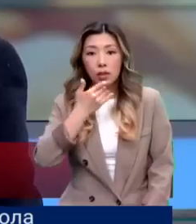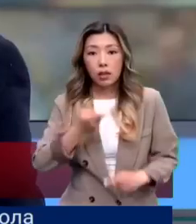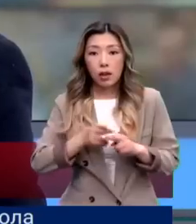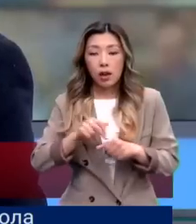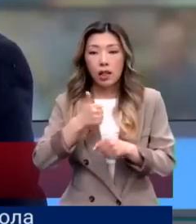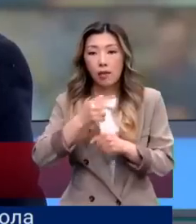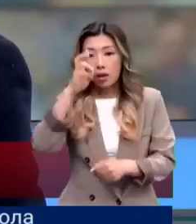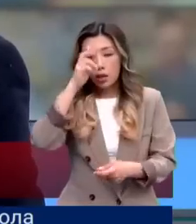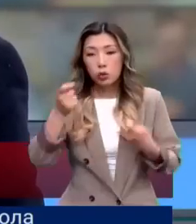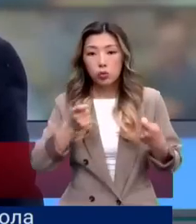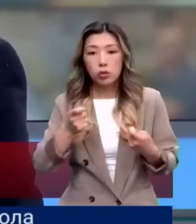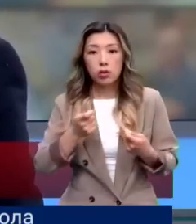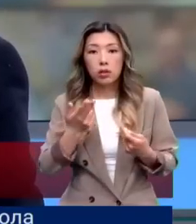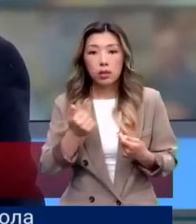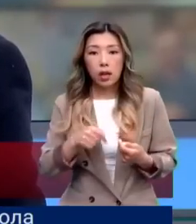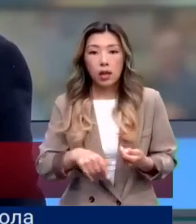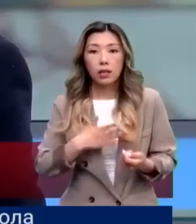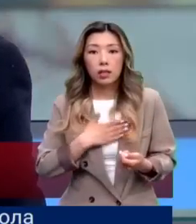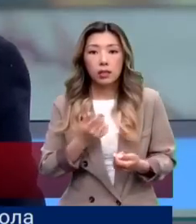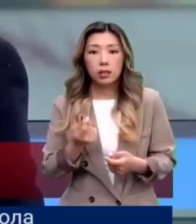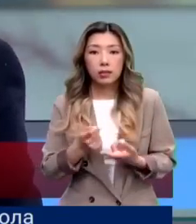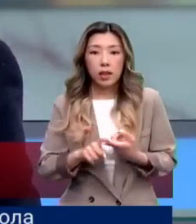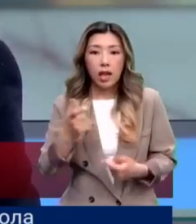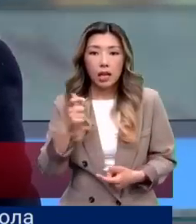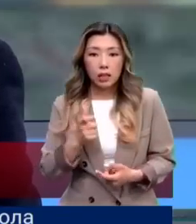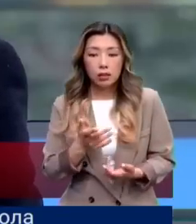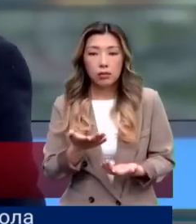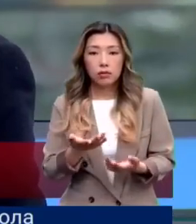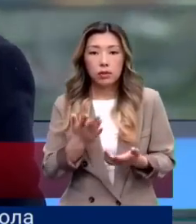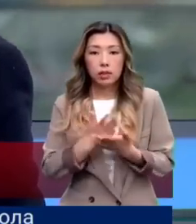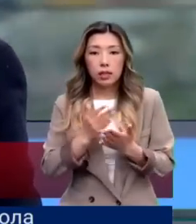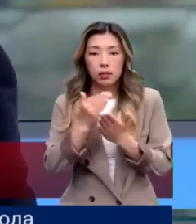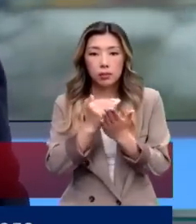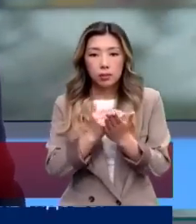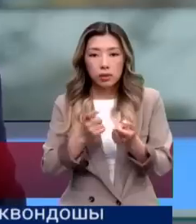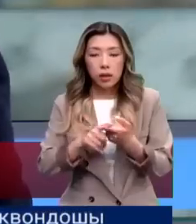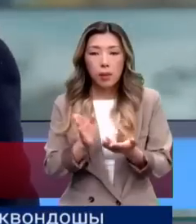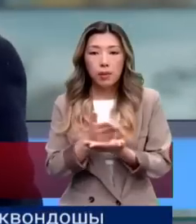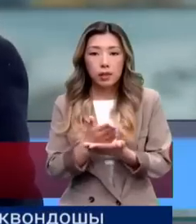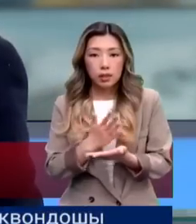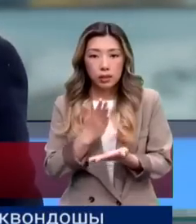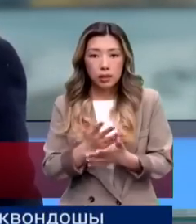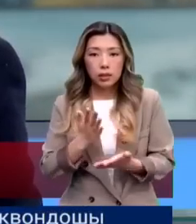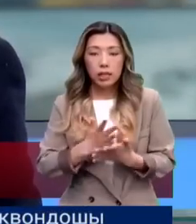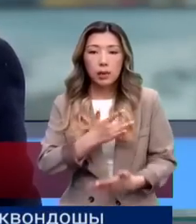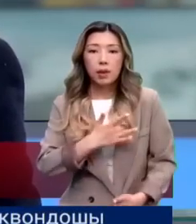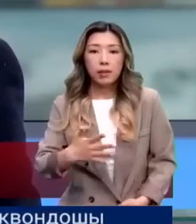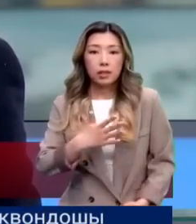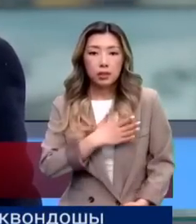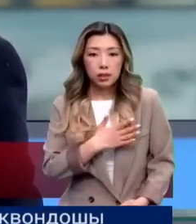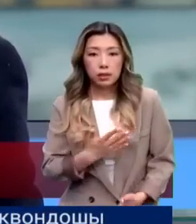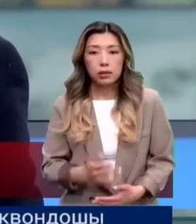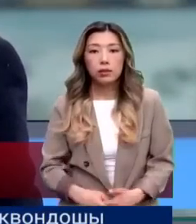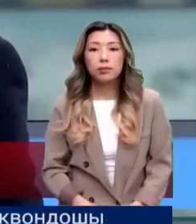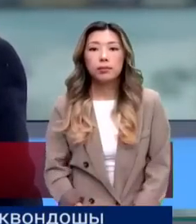что у нас экономика монополизирована в большей части, идет демонополизация, идет пересмотр приватизации. Я думаю, что как